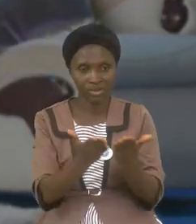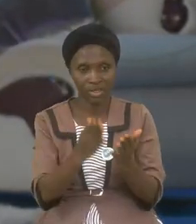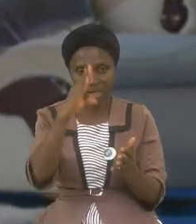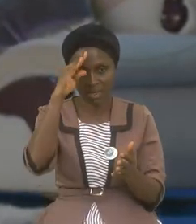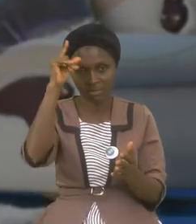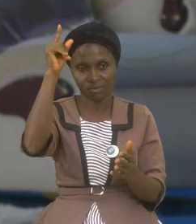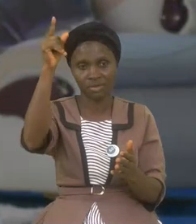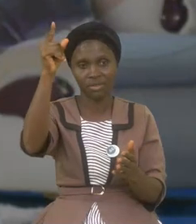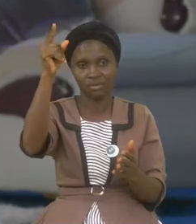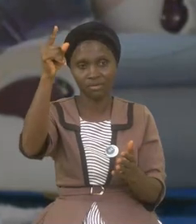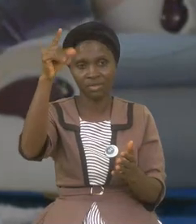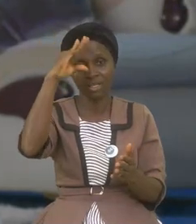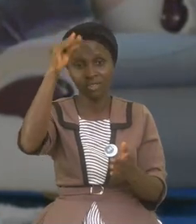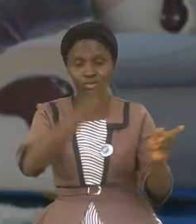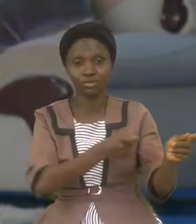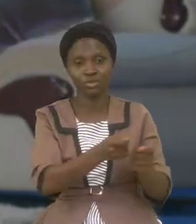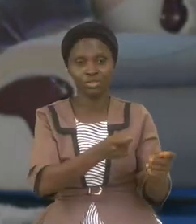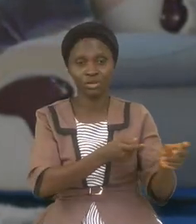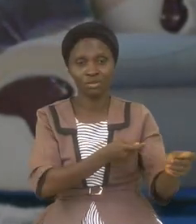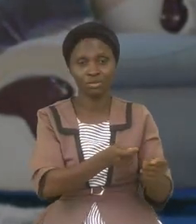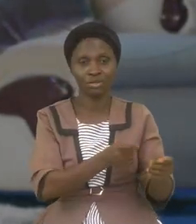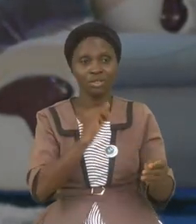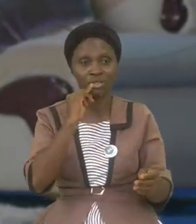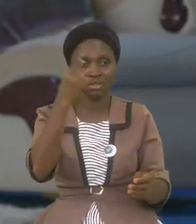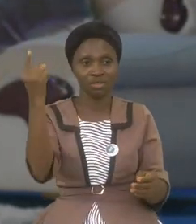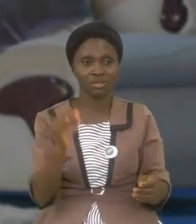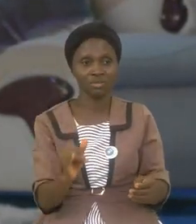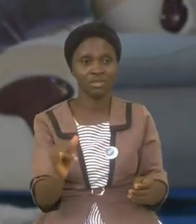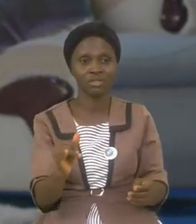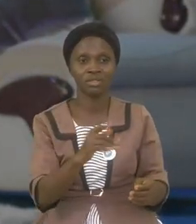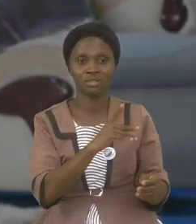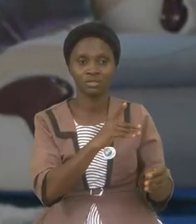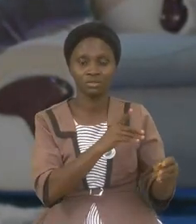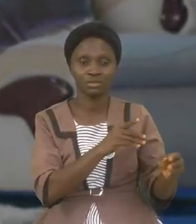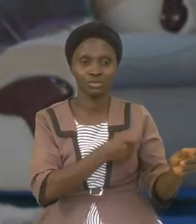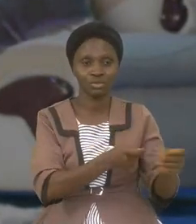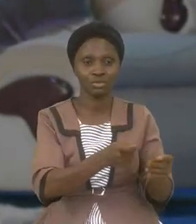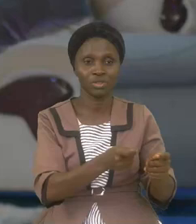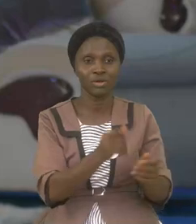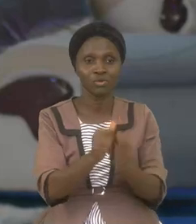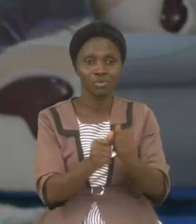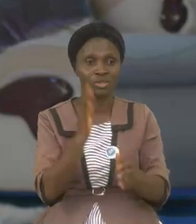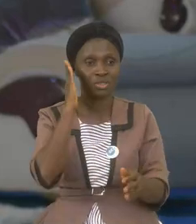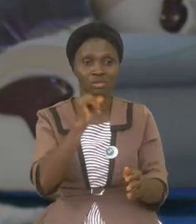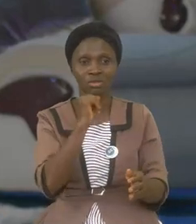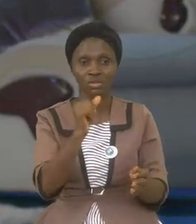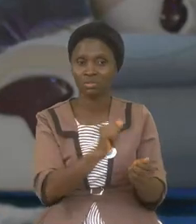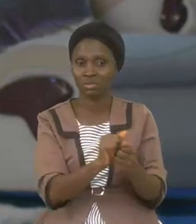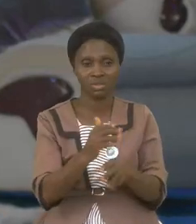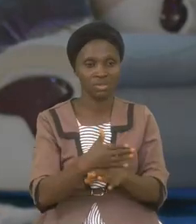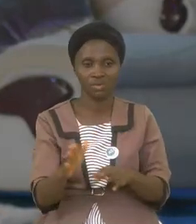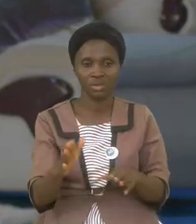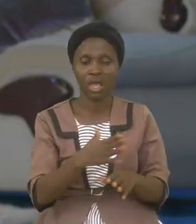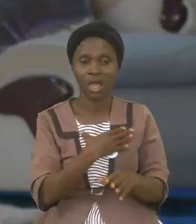peuples, les nations et les hommes de toutes langues le servirent. Sa